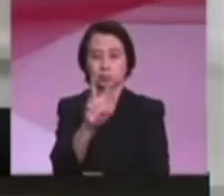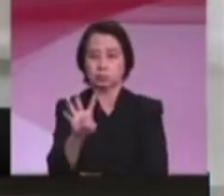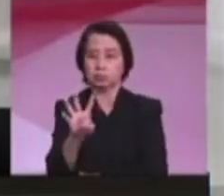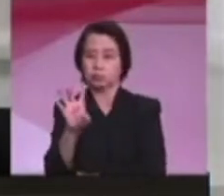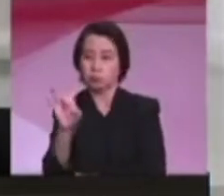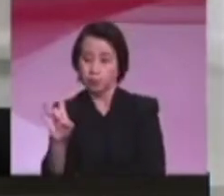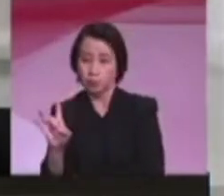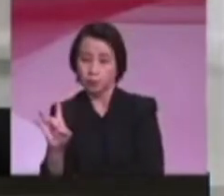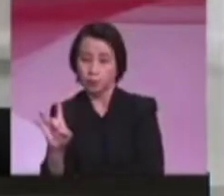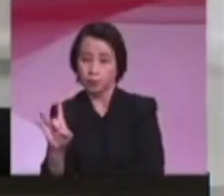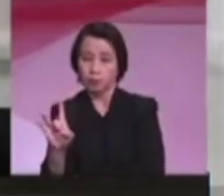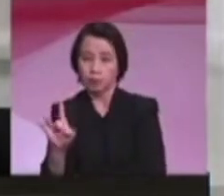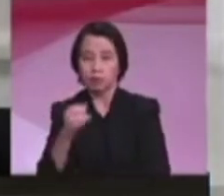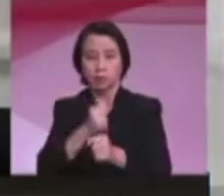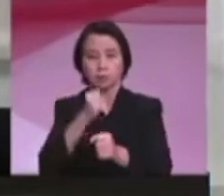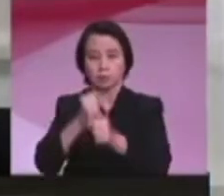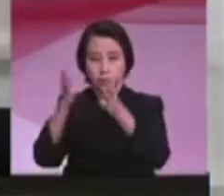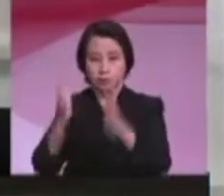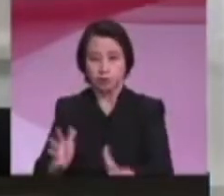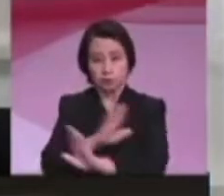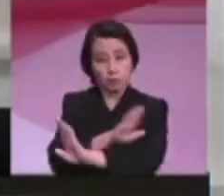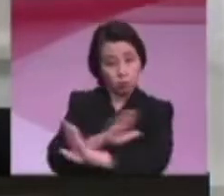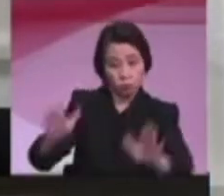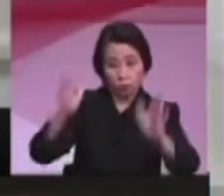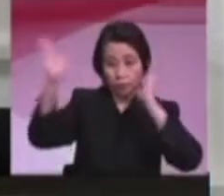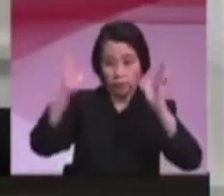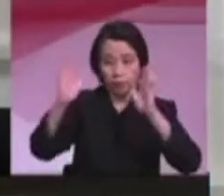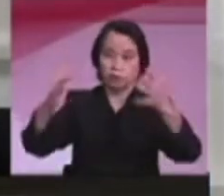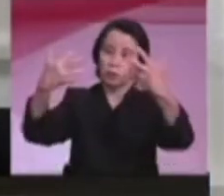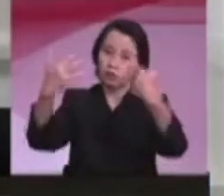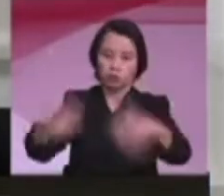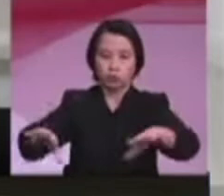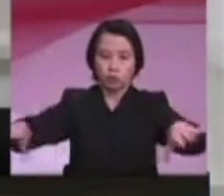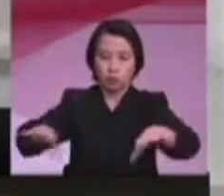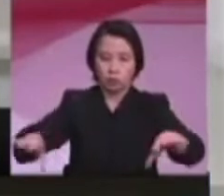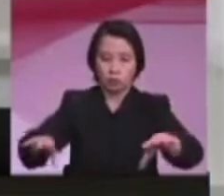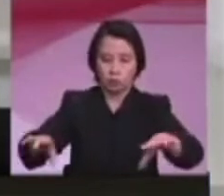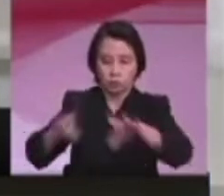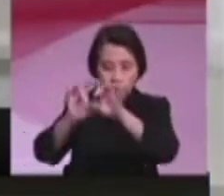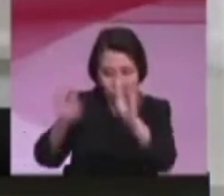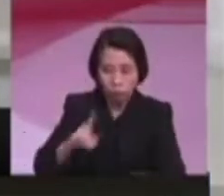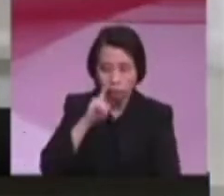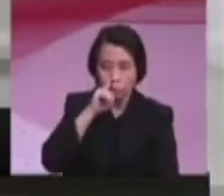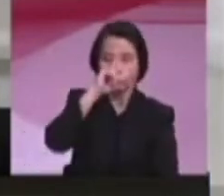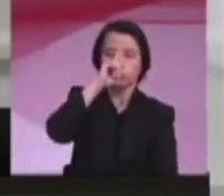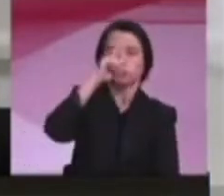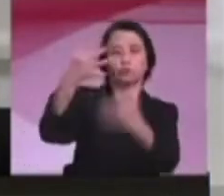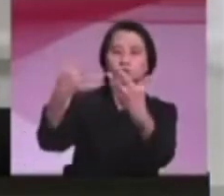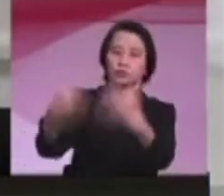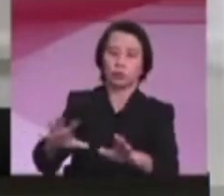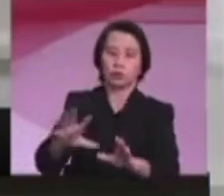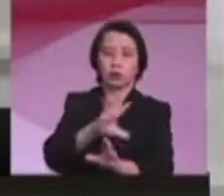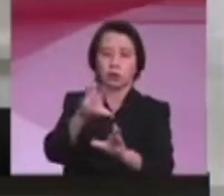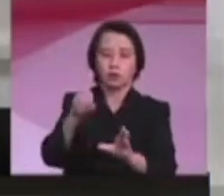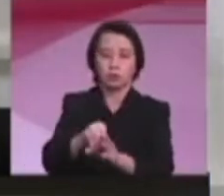49,248 pekerja asing telah menjalani ujian saringan COVID-19 yang melibatkan